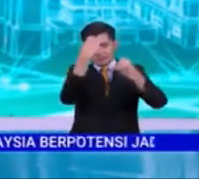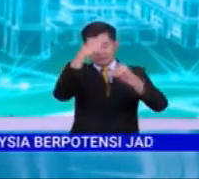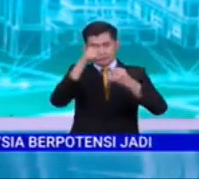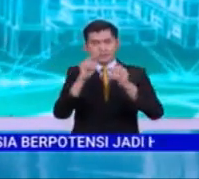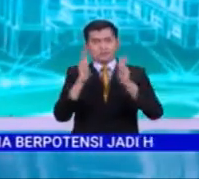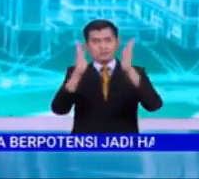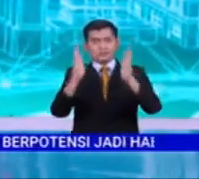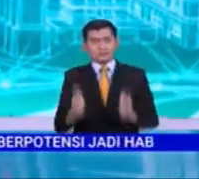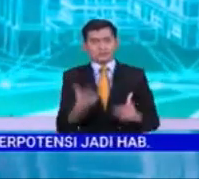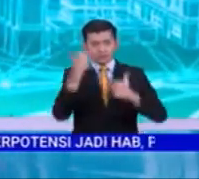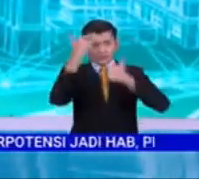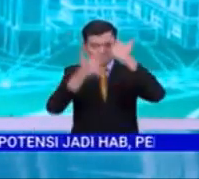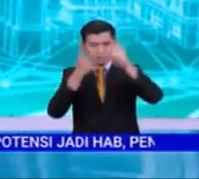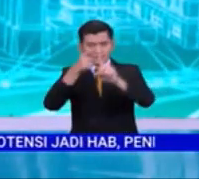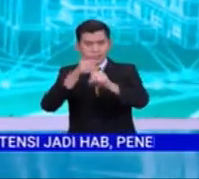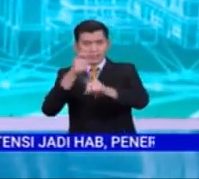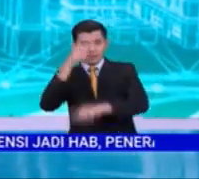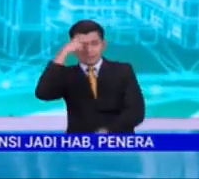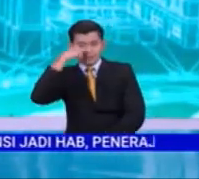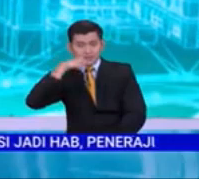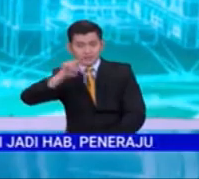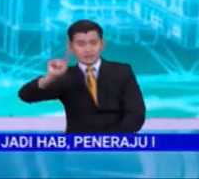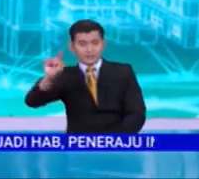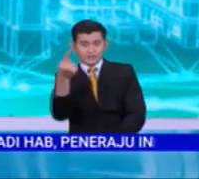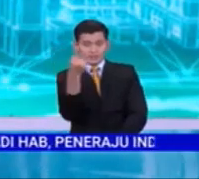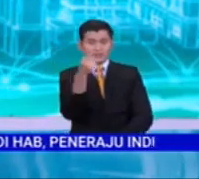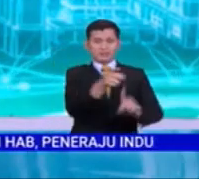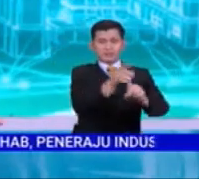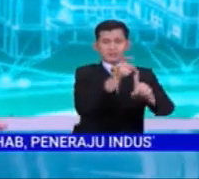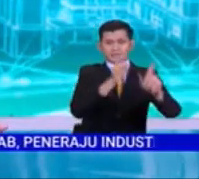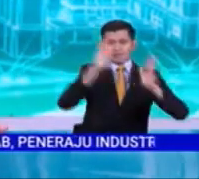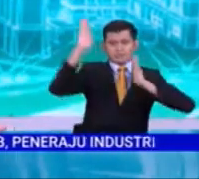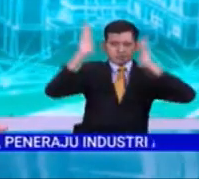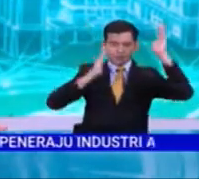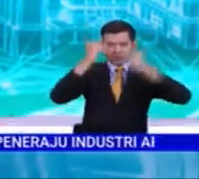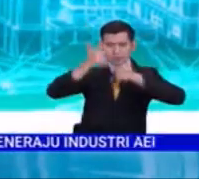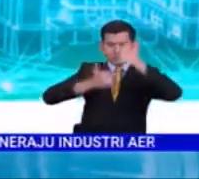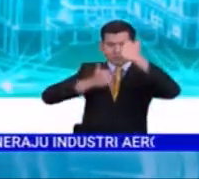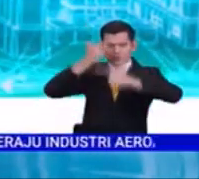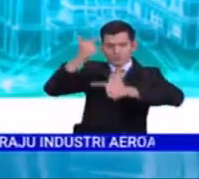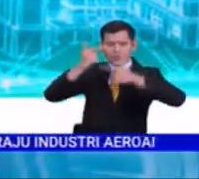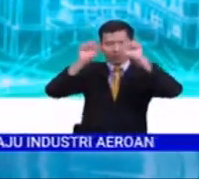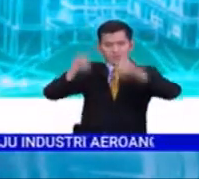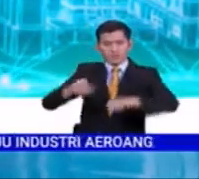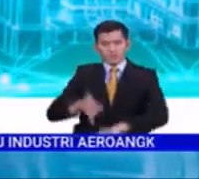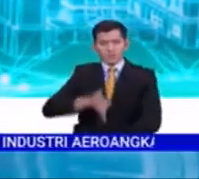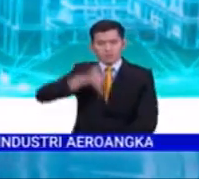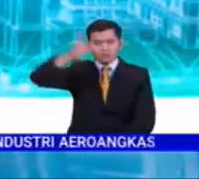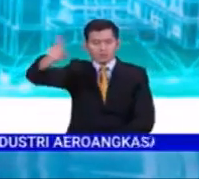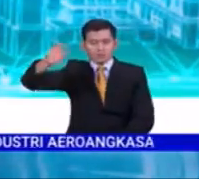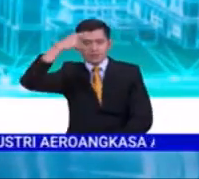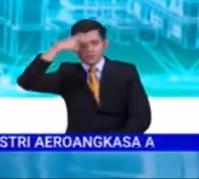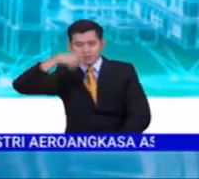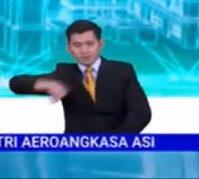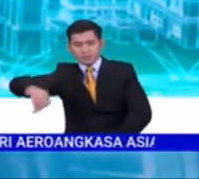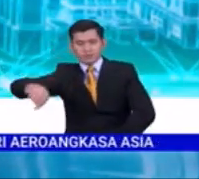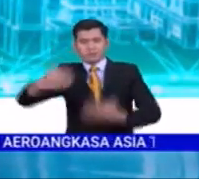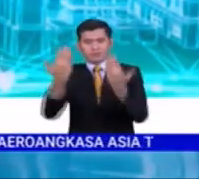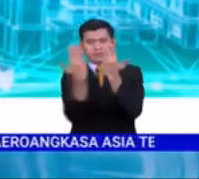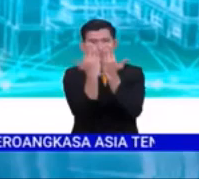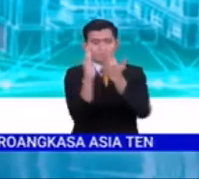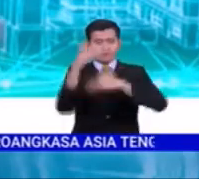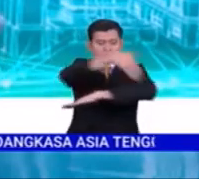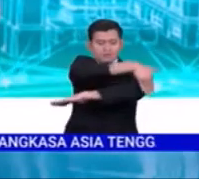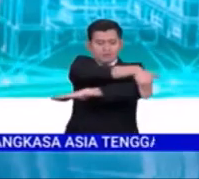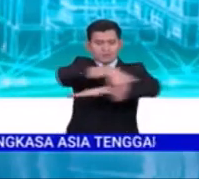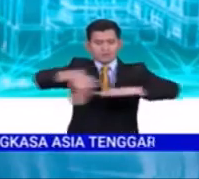pelancongan dari Thailand sahaja. Manakala pengembara dari Malaysia dibenarkan ke Thailand menerusi pintu sempadan di